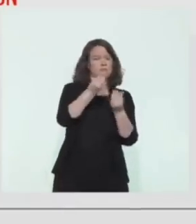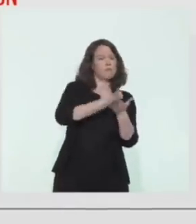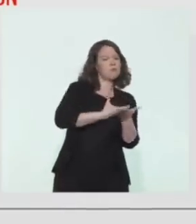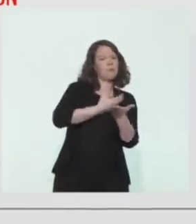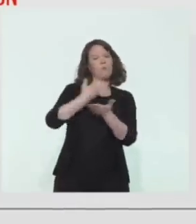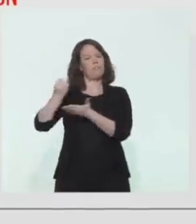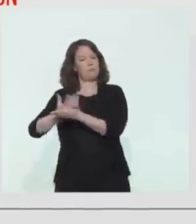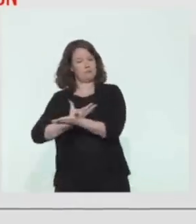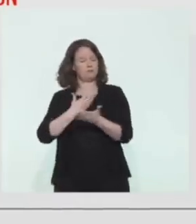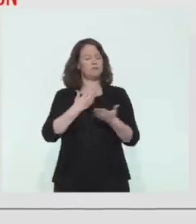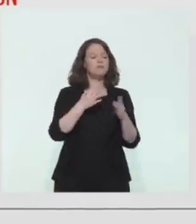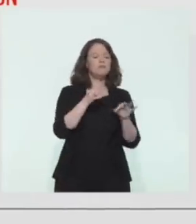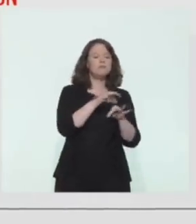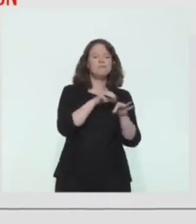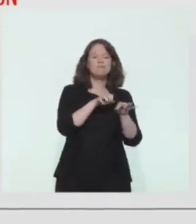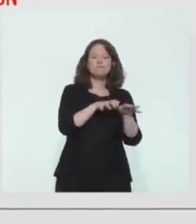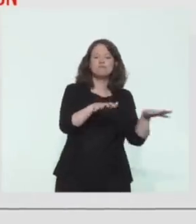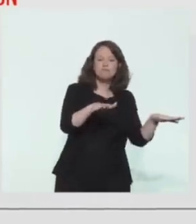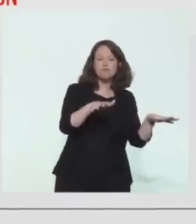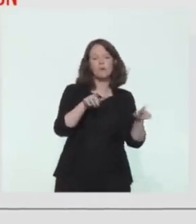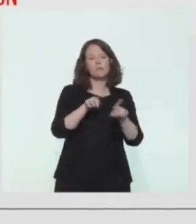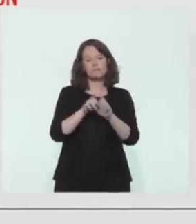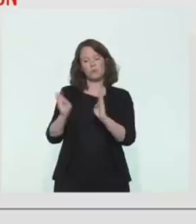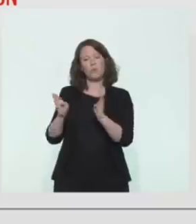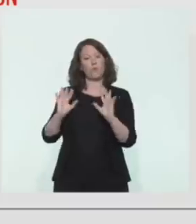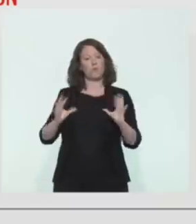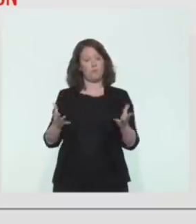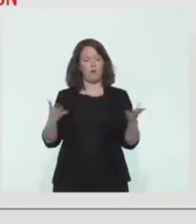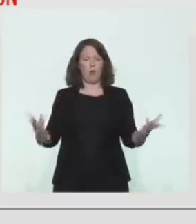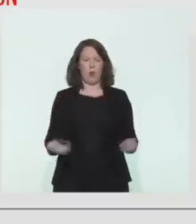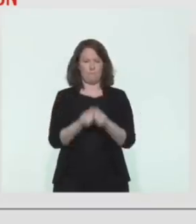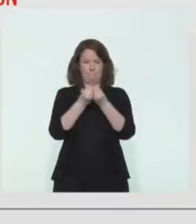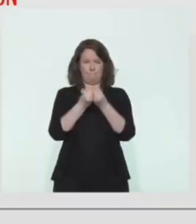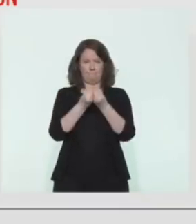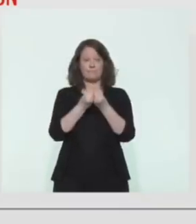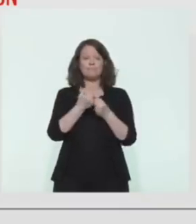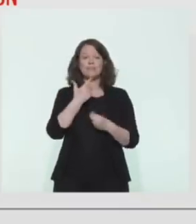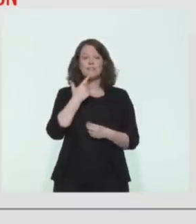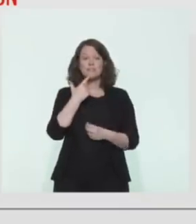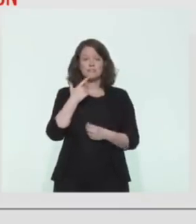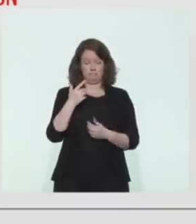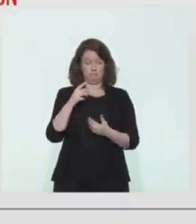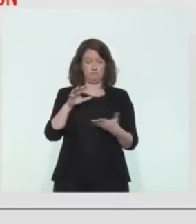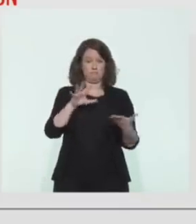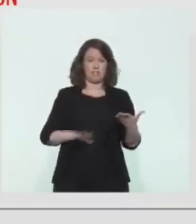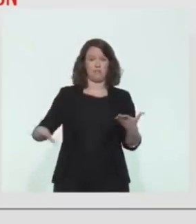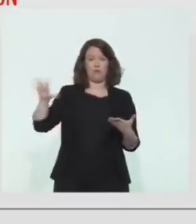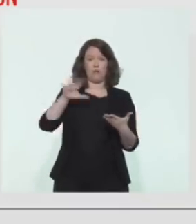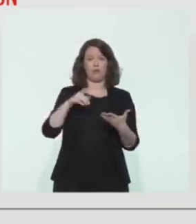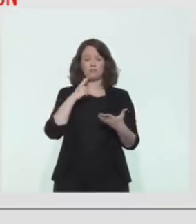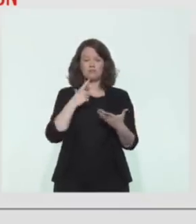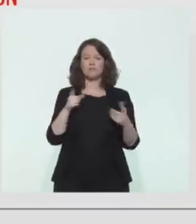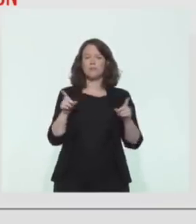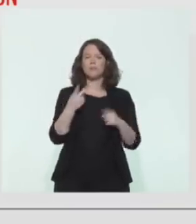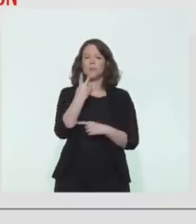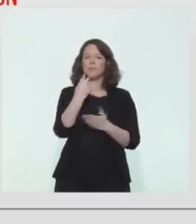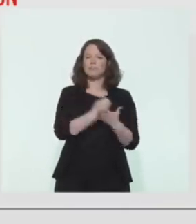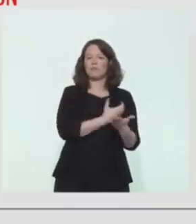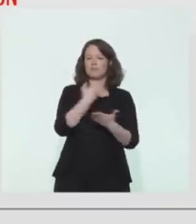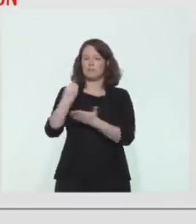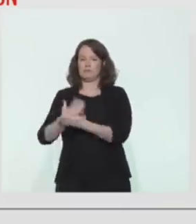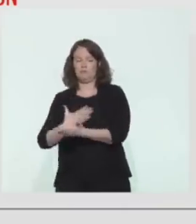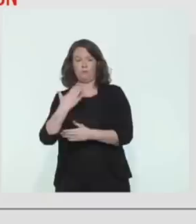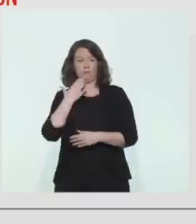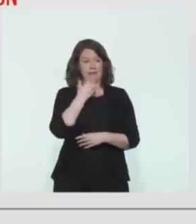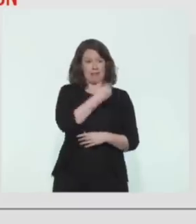avec des territoires qui apparaissent en rouge lorsque au moins un des indicateurs est en rouge pour le département concerné, des cartes